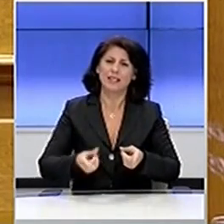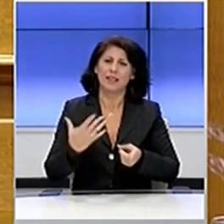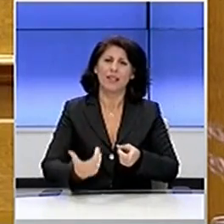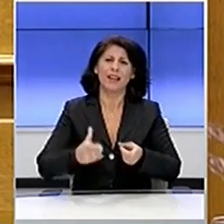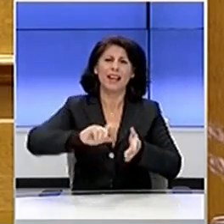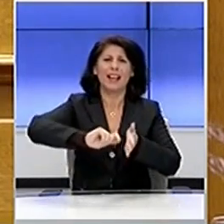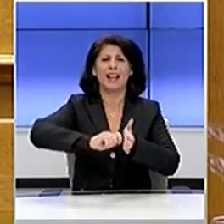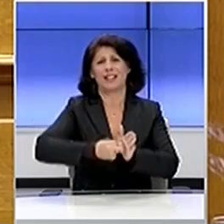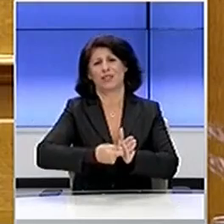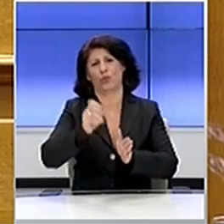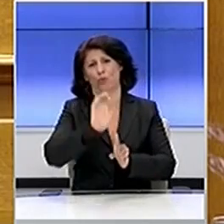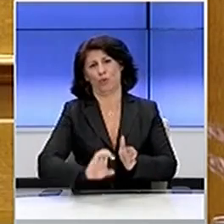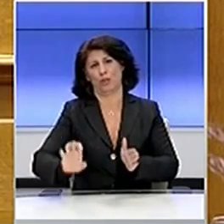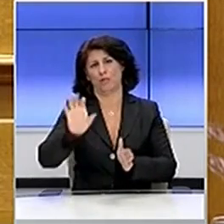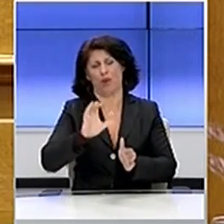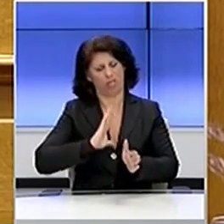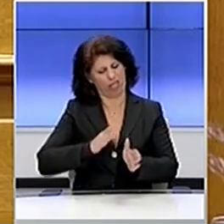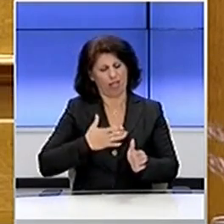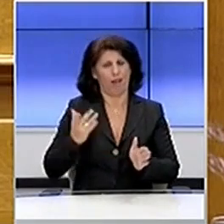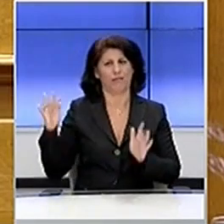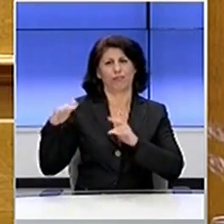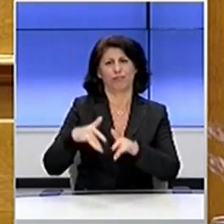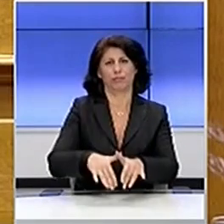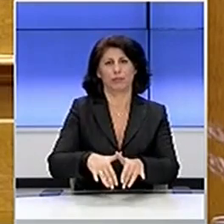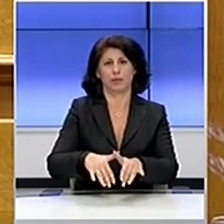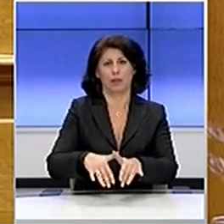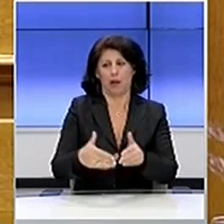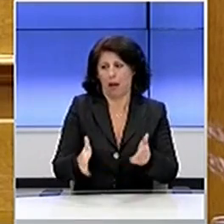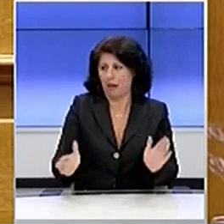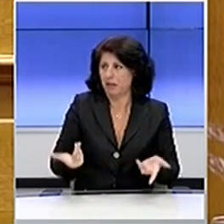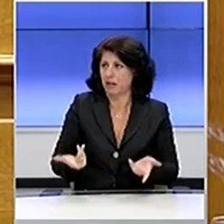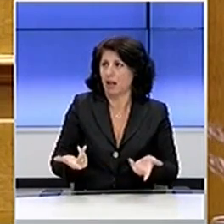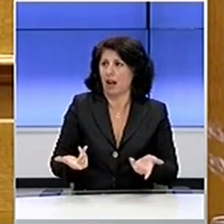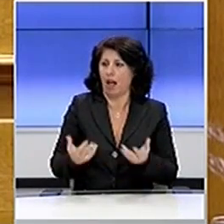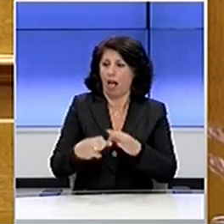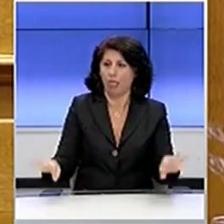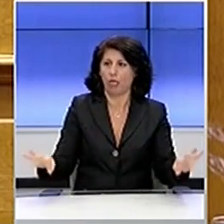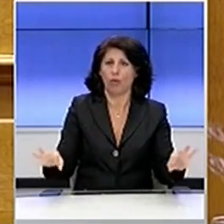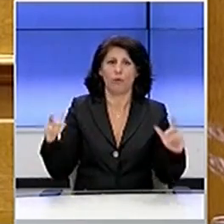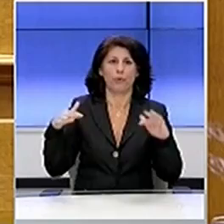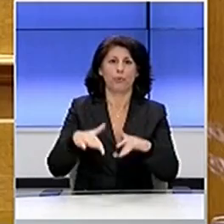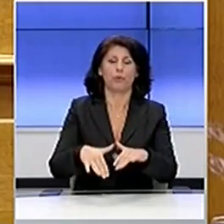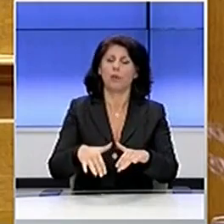το κλείσιμο του τουρισμού και όχι με το άνοιγμά του. Θα μπορούσε ενδεχομένως να είναι μια επιλογή.